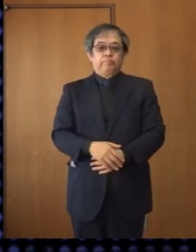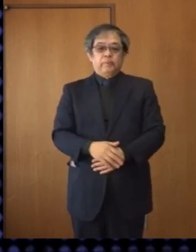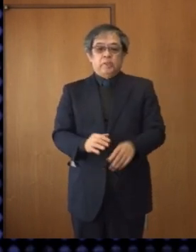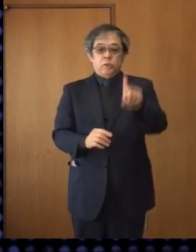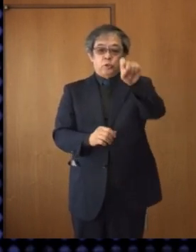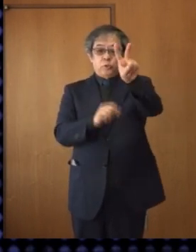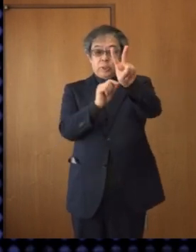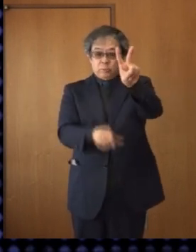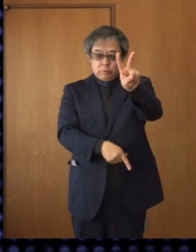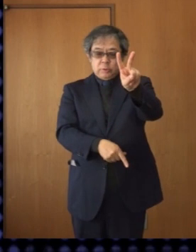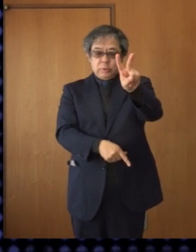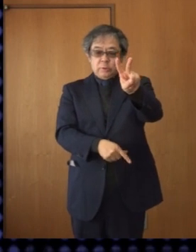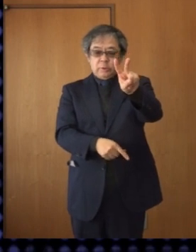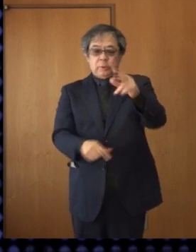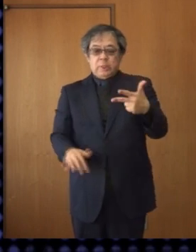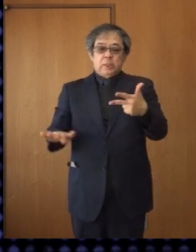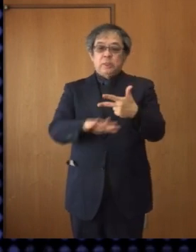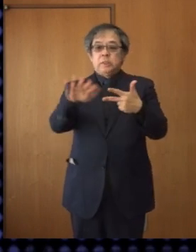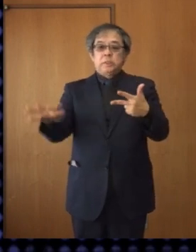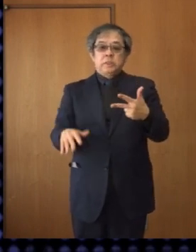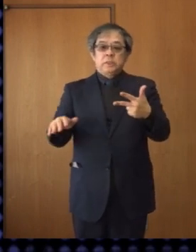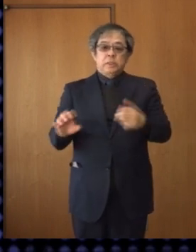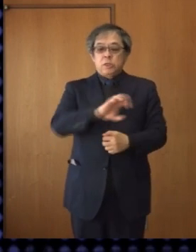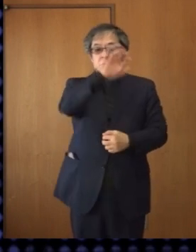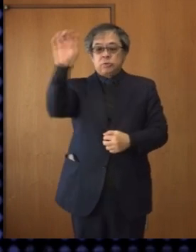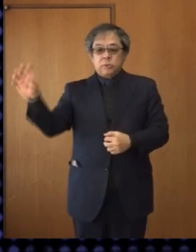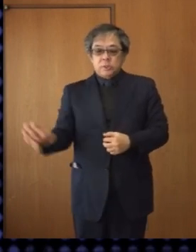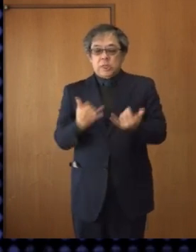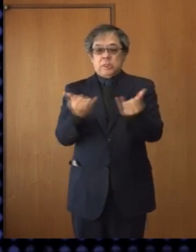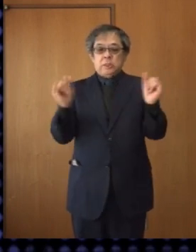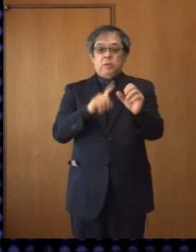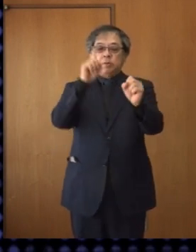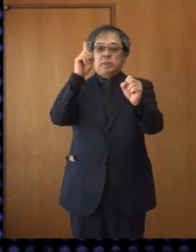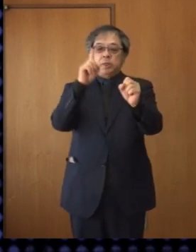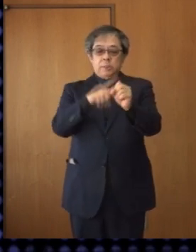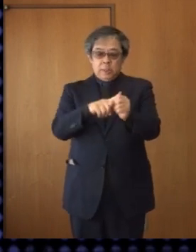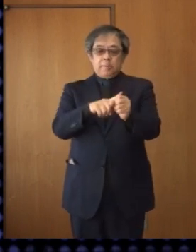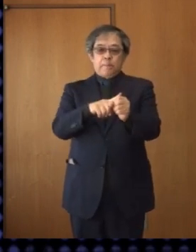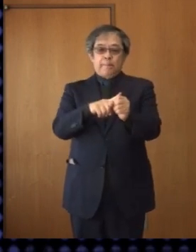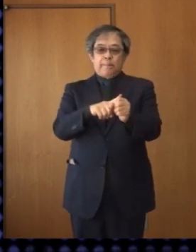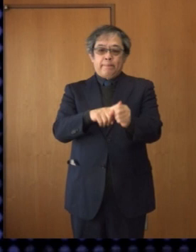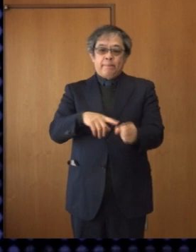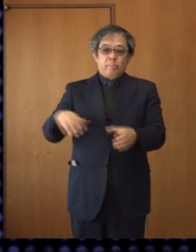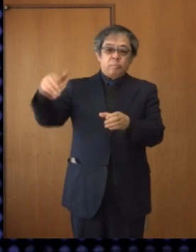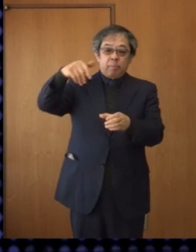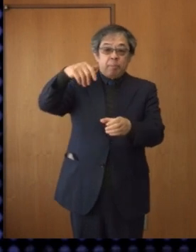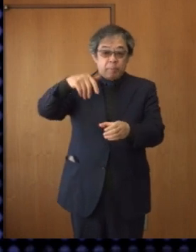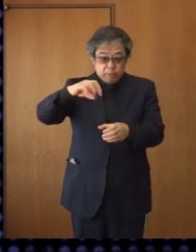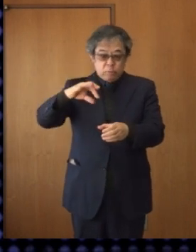12月には資源循環社会目指し、剥がして取ってすすいで